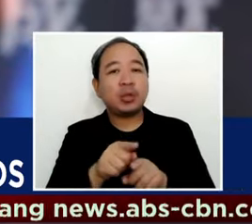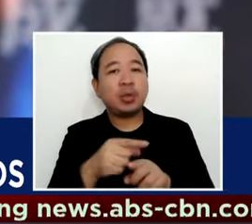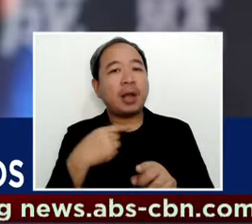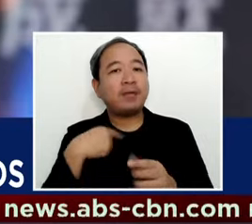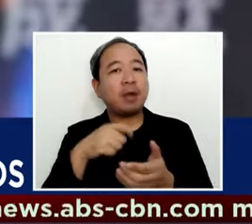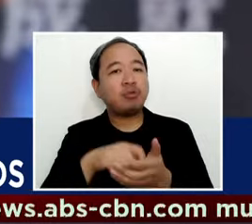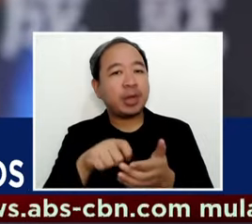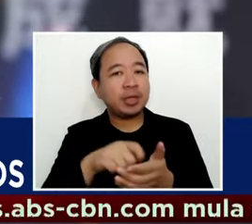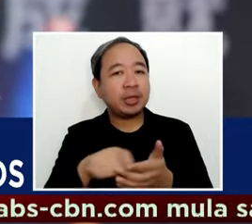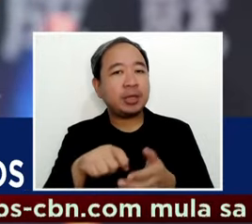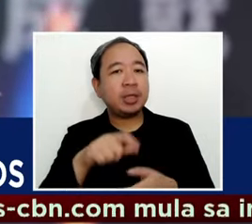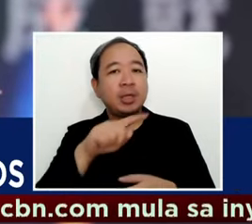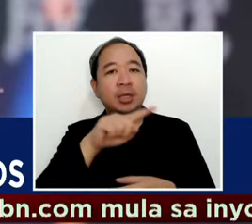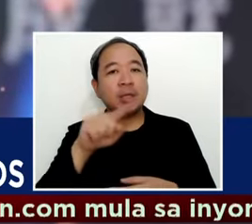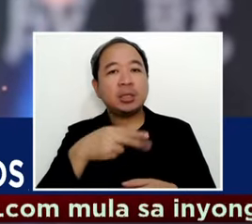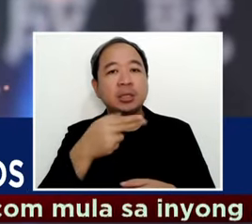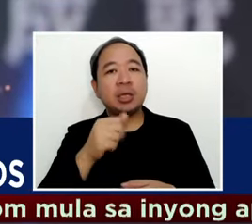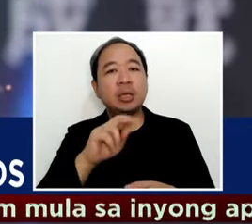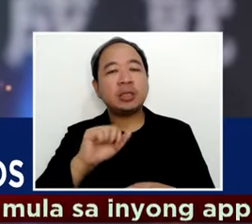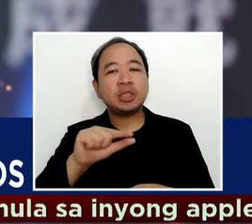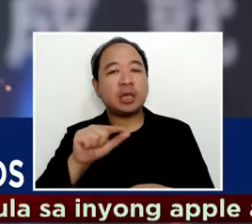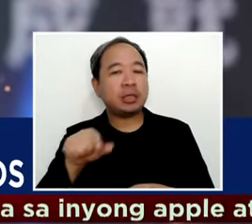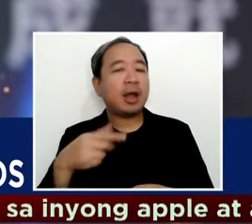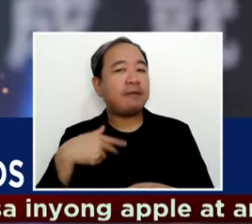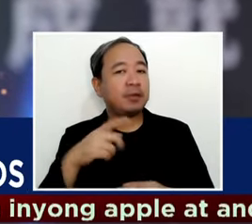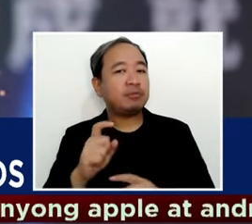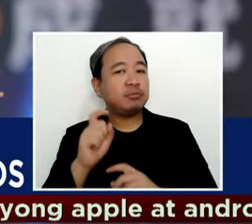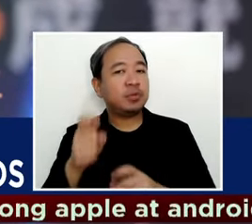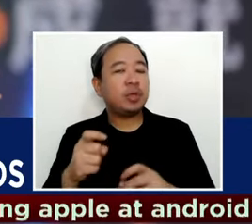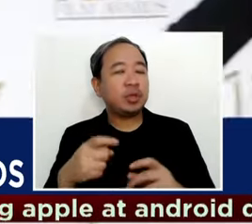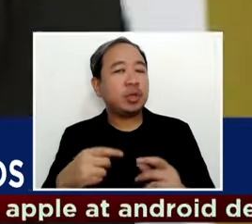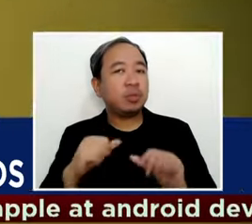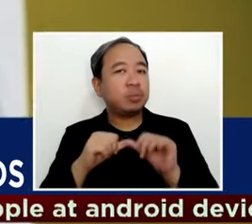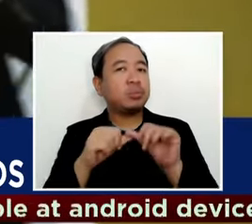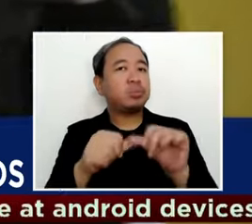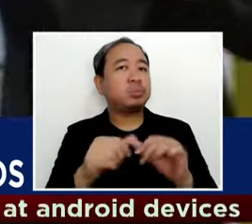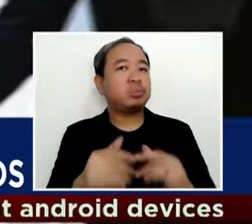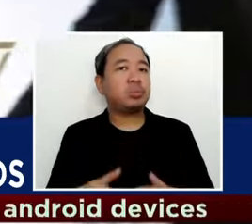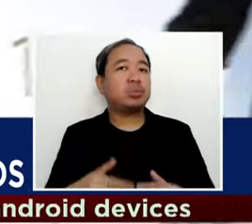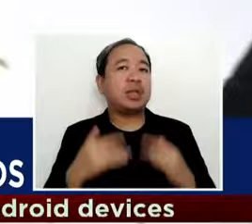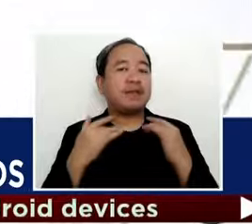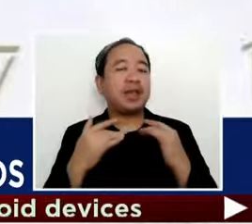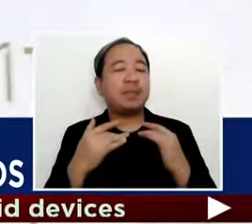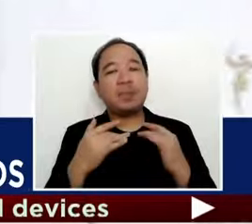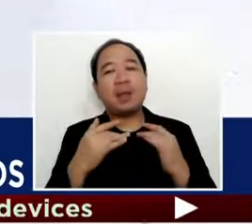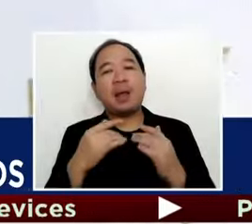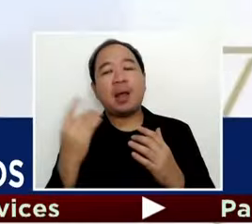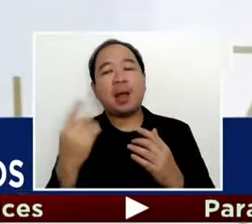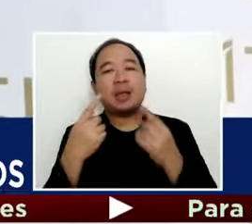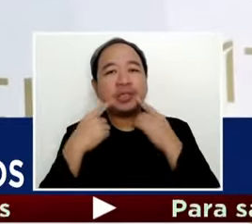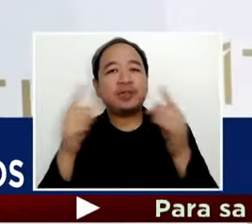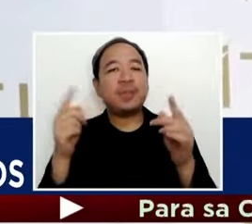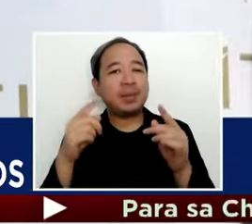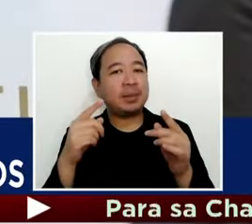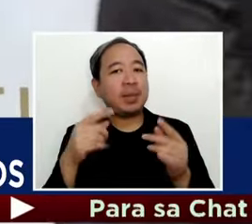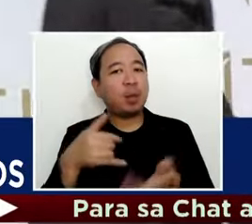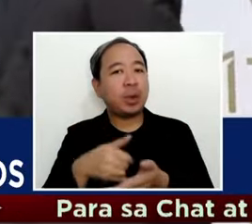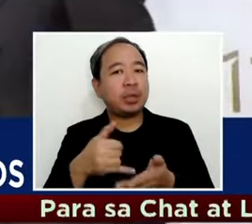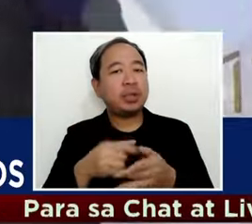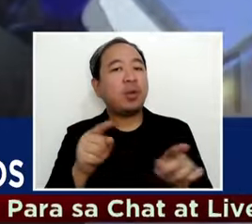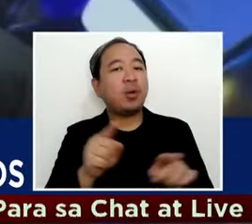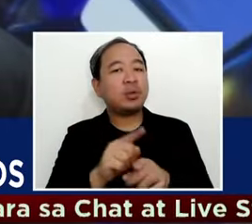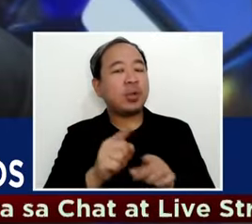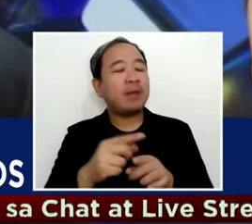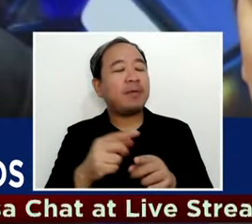actor na si Zhang Yimou na ginawaran ng Lifetime Achievement Award. May special awards din na binigay kabilang ang Rising Star